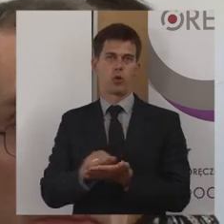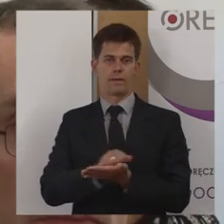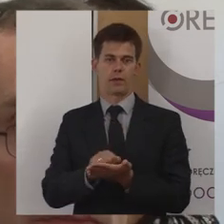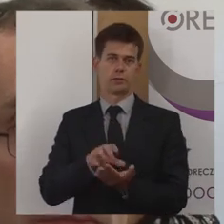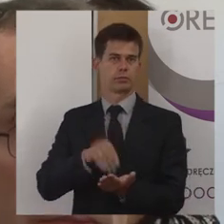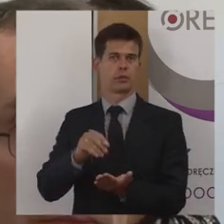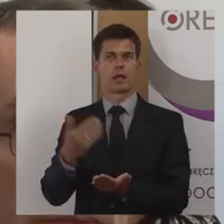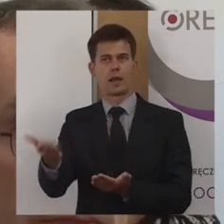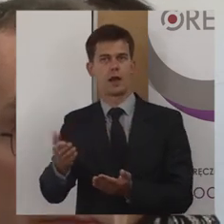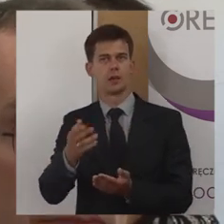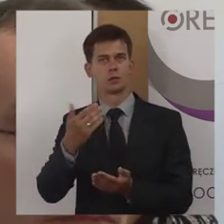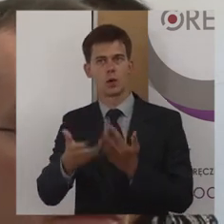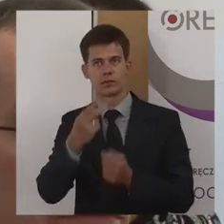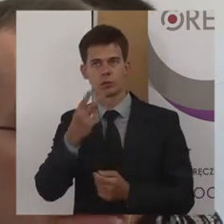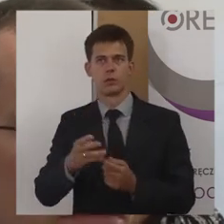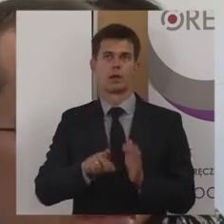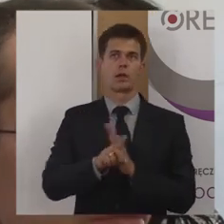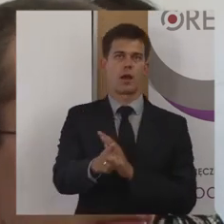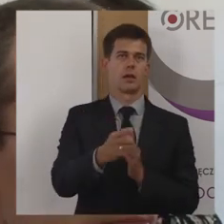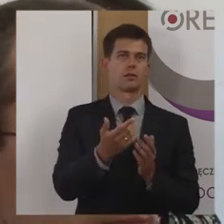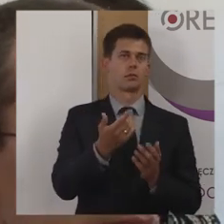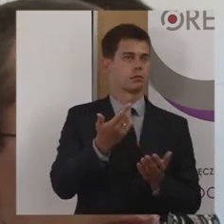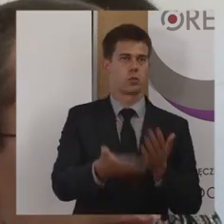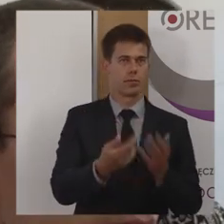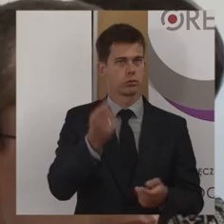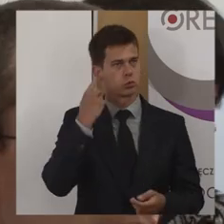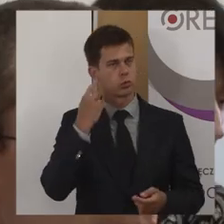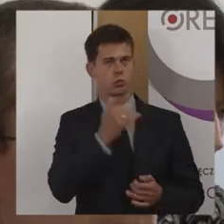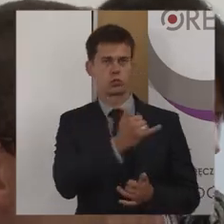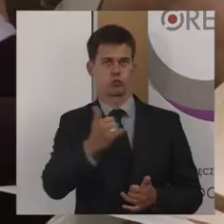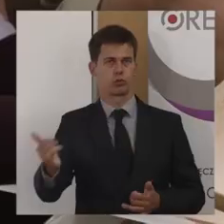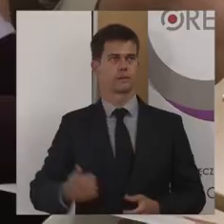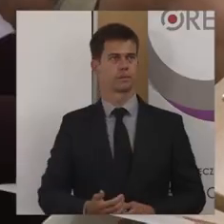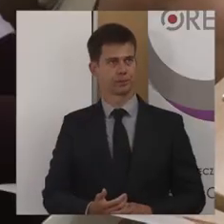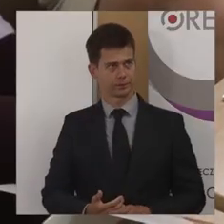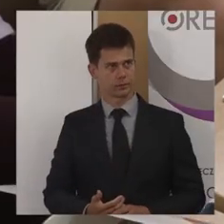wy sobie tam dodrukujcie, co wam się podoba, prawda? Żeby to tak wyglądało.